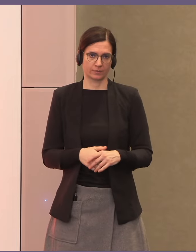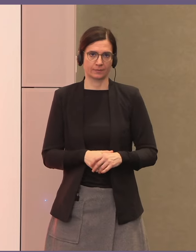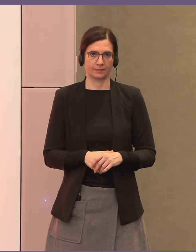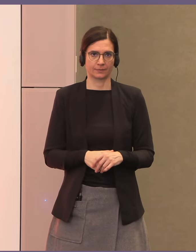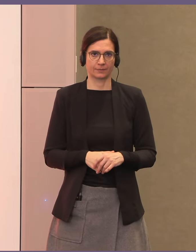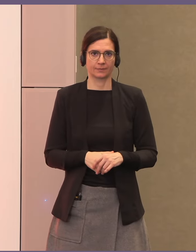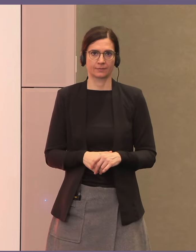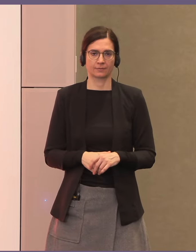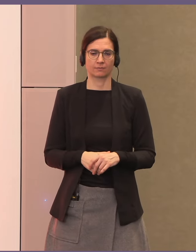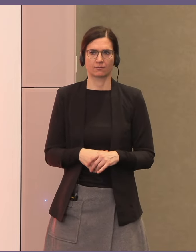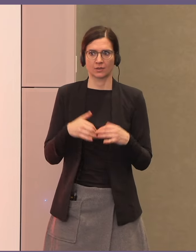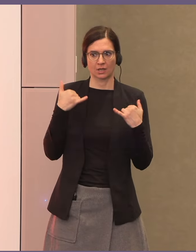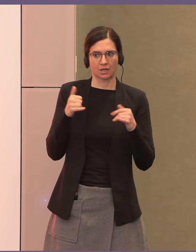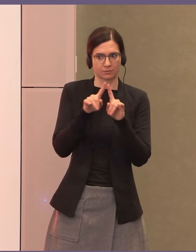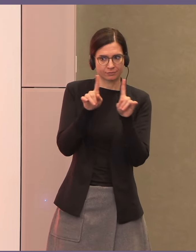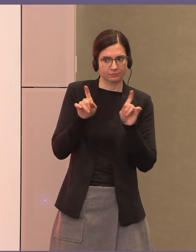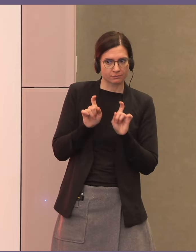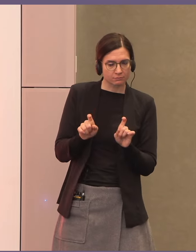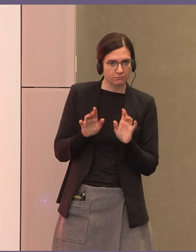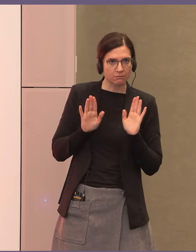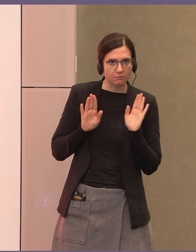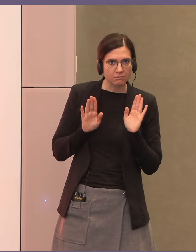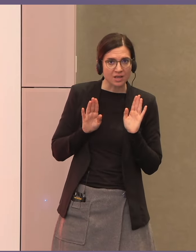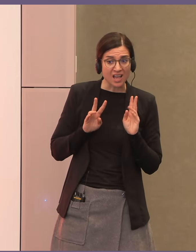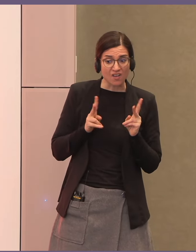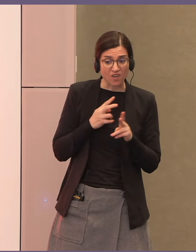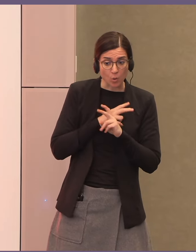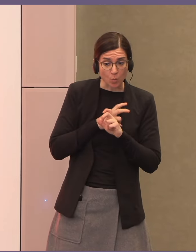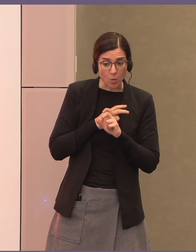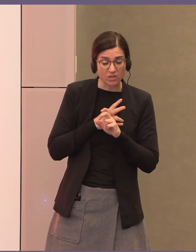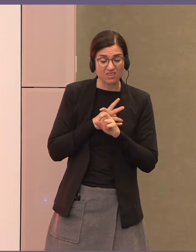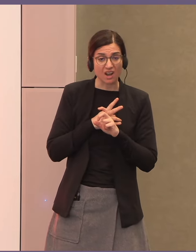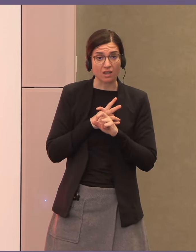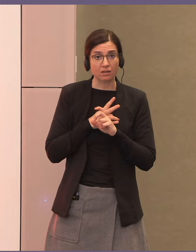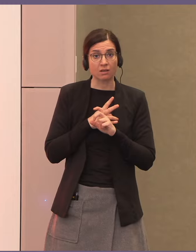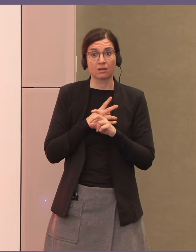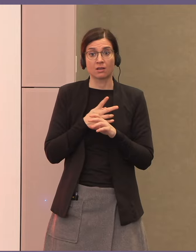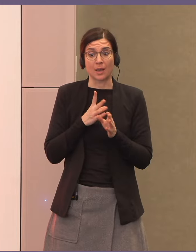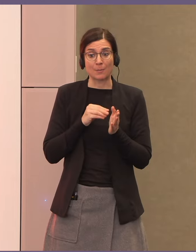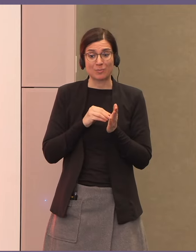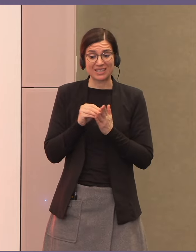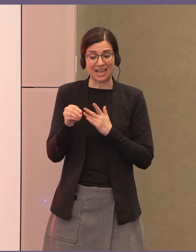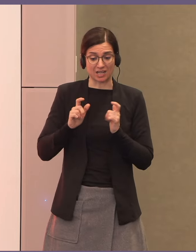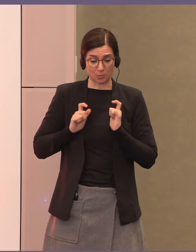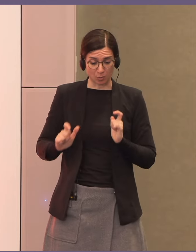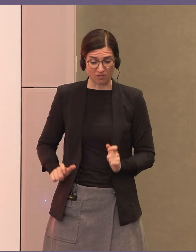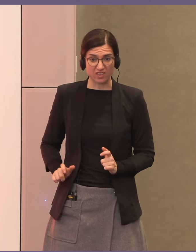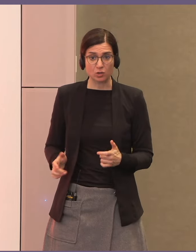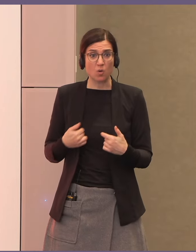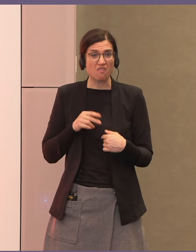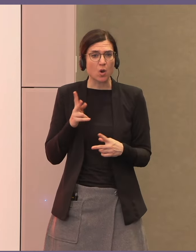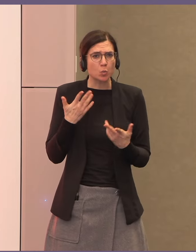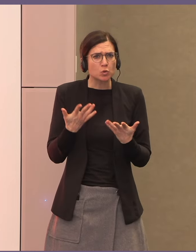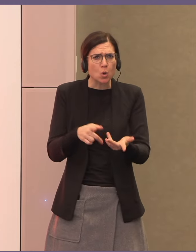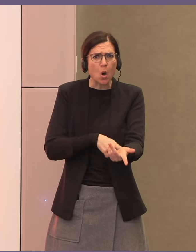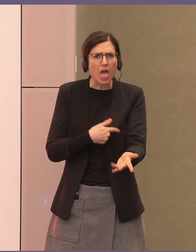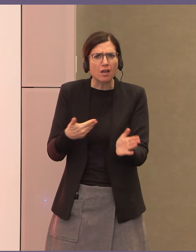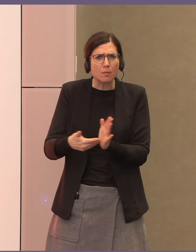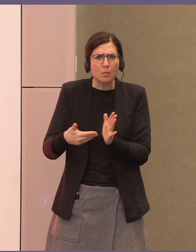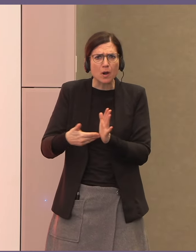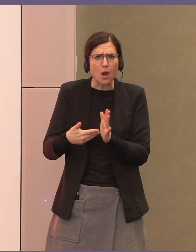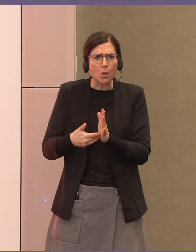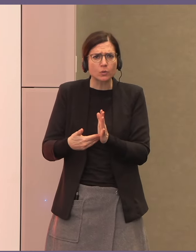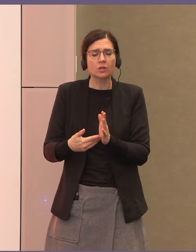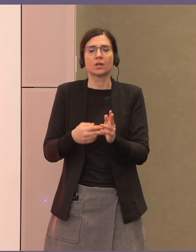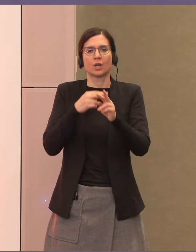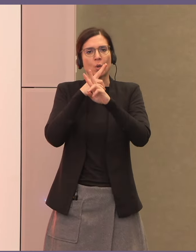Jetzt bleibt die Frage, warum das in Österreich mit der Erreichung einer bezahlten Professur so lange dauerte. Nun, dass es